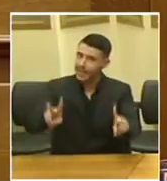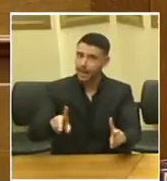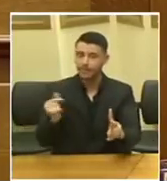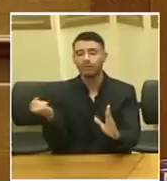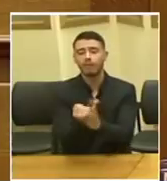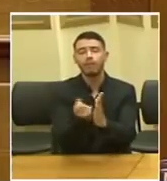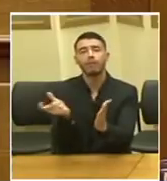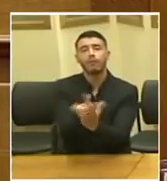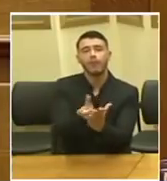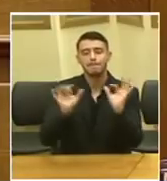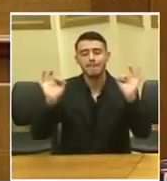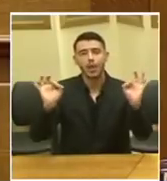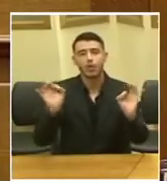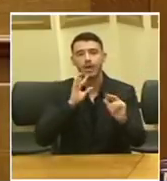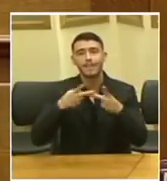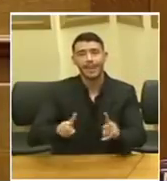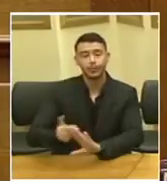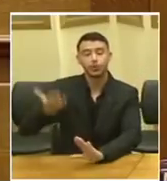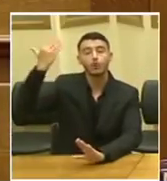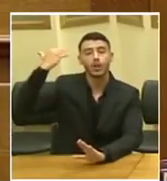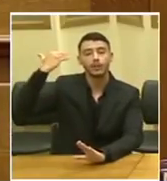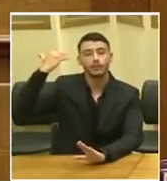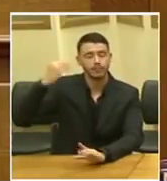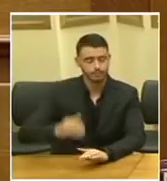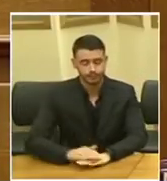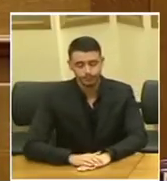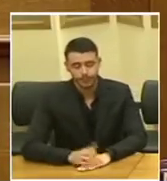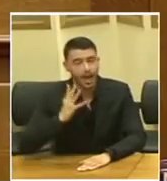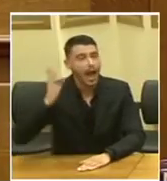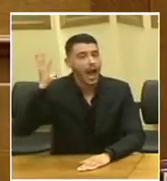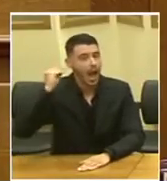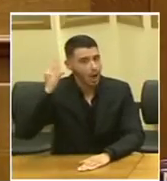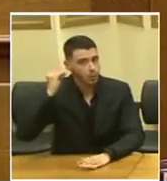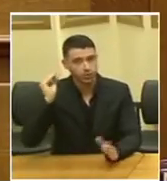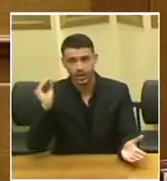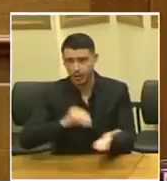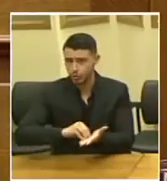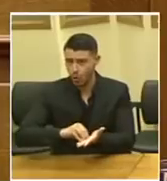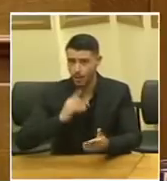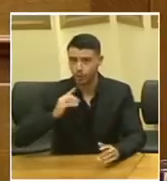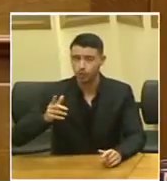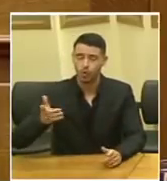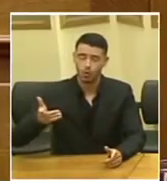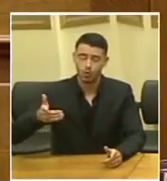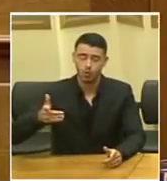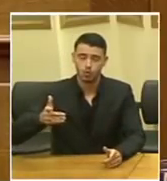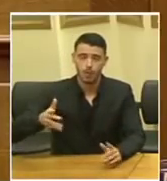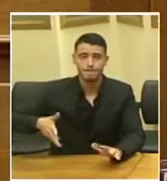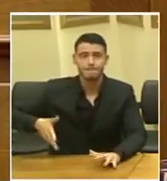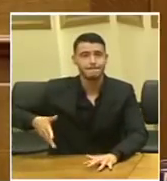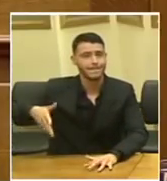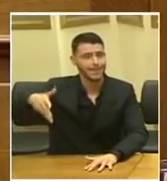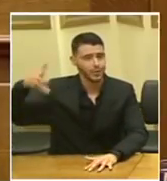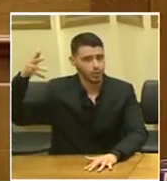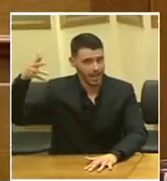Για πάμε παρακάτω. Άκουσα περί των ηγετών Κωνσταντίνο Μητσοτάκη και Ανδρέα Παπαδρέου. Τον δεύτερο τον εκτιμώ